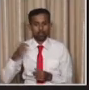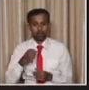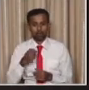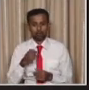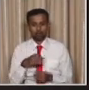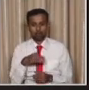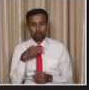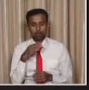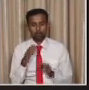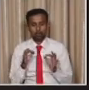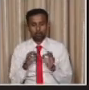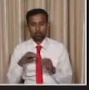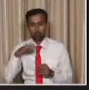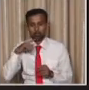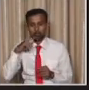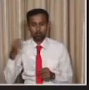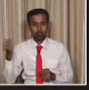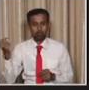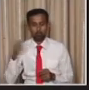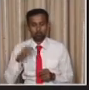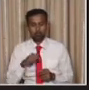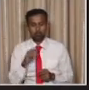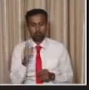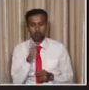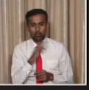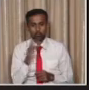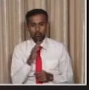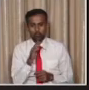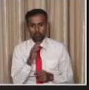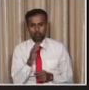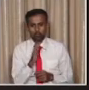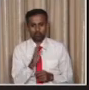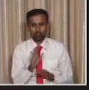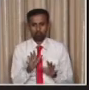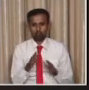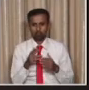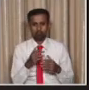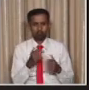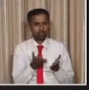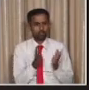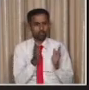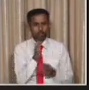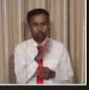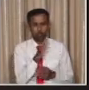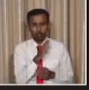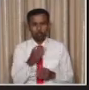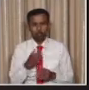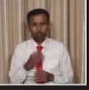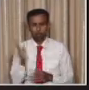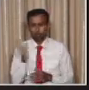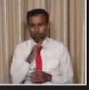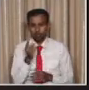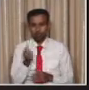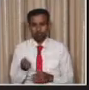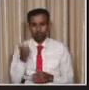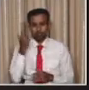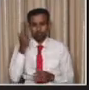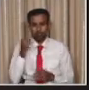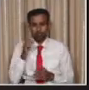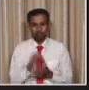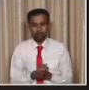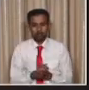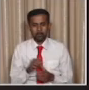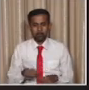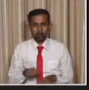මේ හුලම් බෙංගාල බොක්කෙන් එන නිසා මේ හුලඟේ මොකක් හරි අමුත්තක් ඇති ඉන්දියාවේ හුලං වලට වැඩිය අපේ හුලං ගණන් වැඩි කියන එකත්